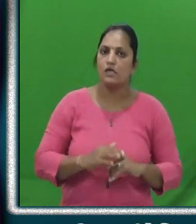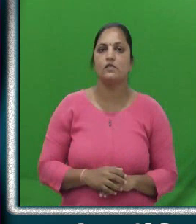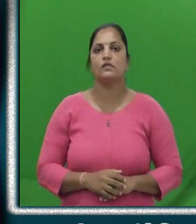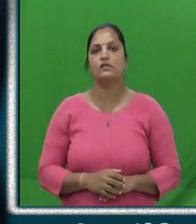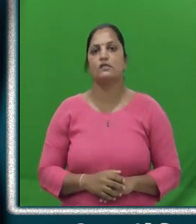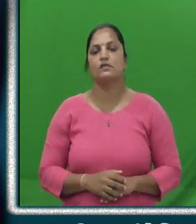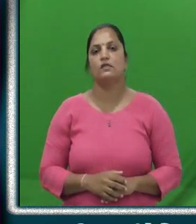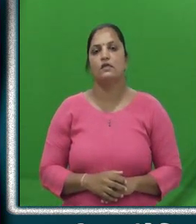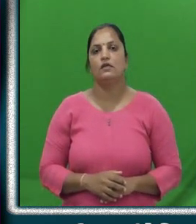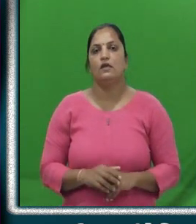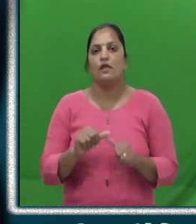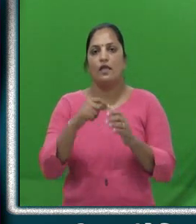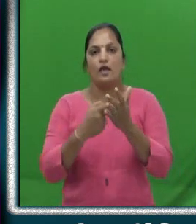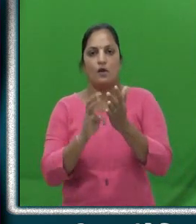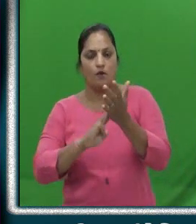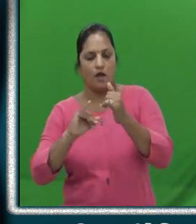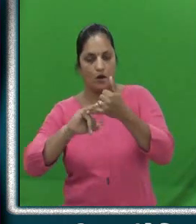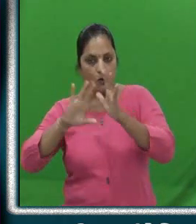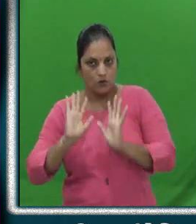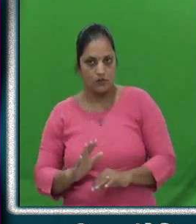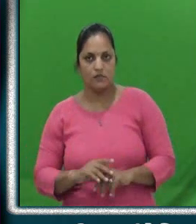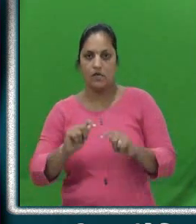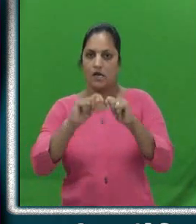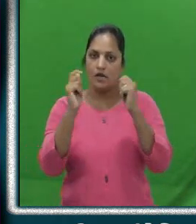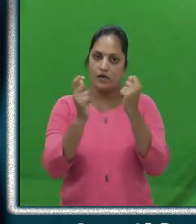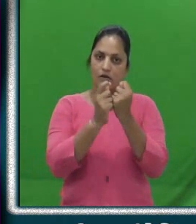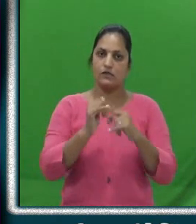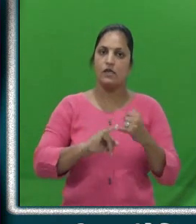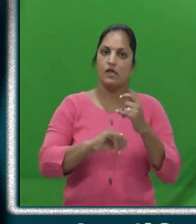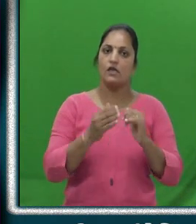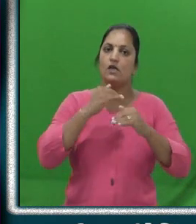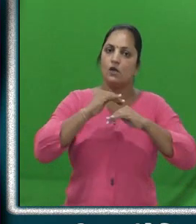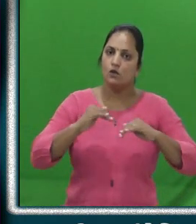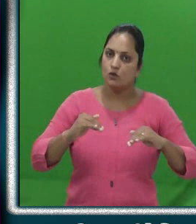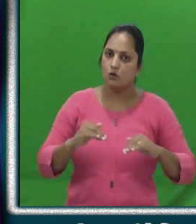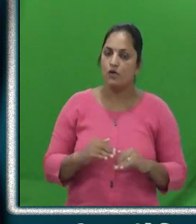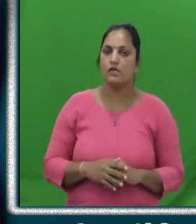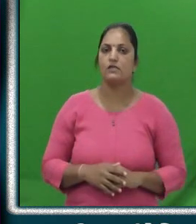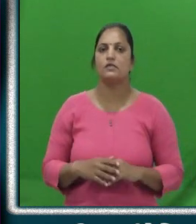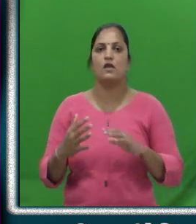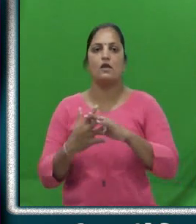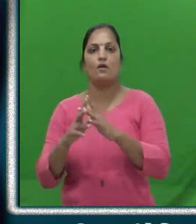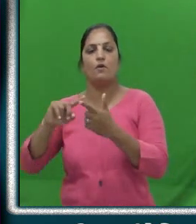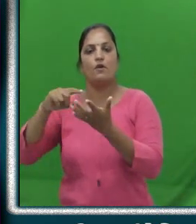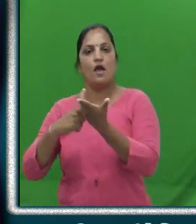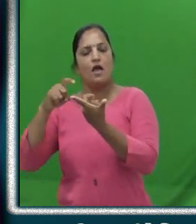વેર શું આવશે અહીંથી જુઓ અરુણ સ્ટીમ સ્ટુડન્ટ્સ પછી શું